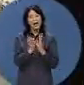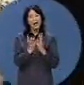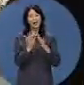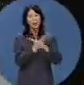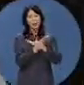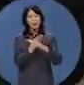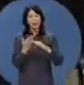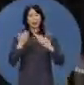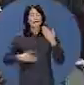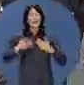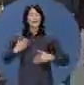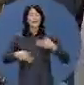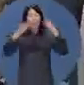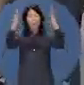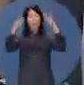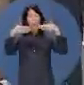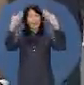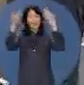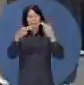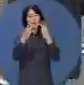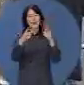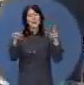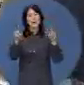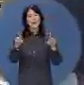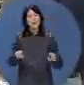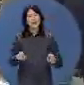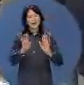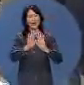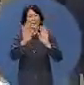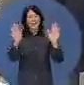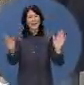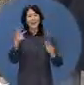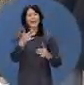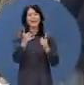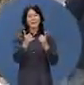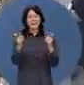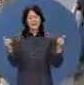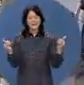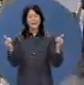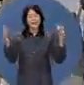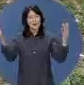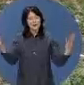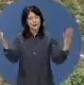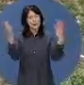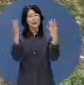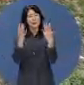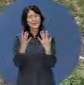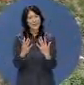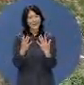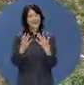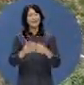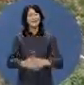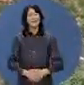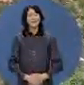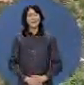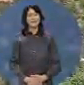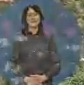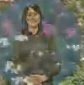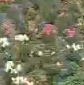緑を楽しむオータムイベントが行われ様々な体験コーナーを楽しみにしていた市民で賑い